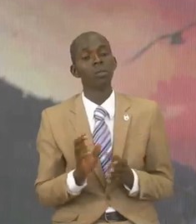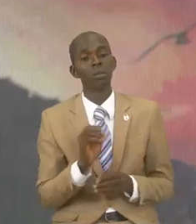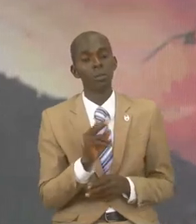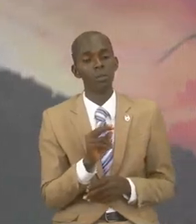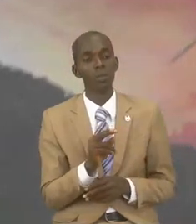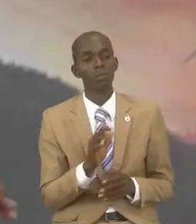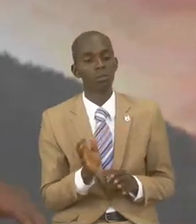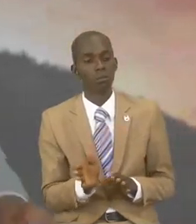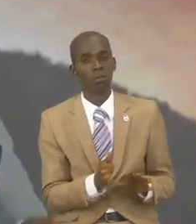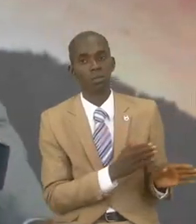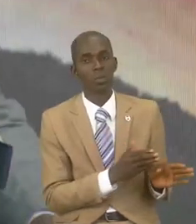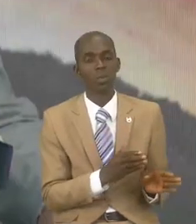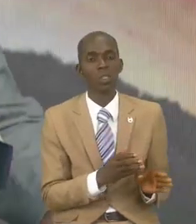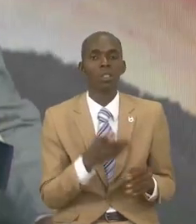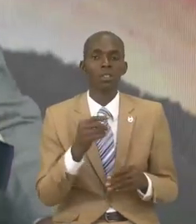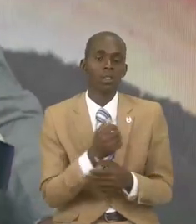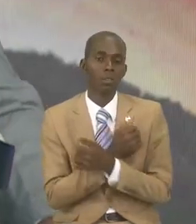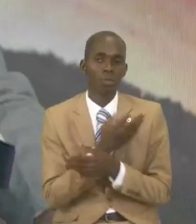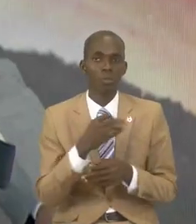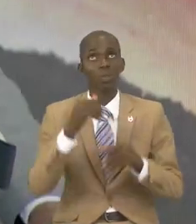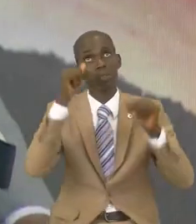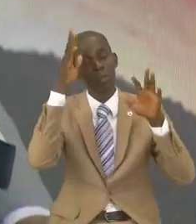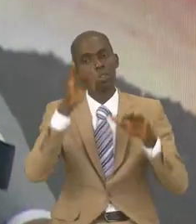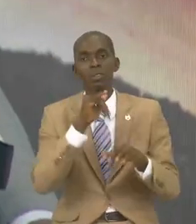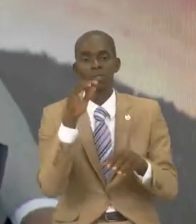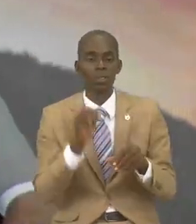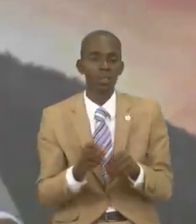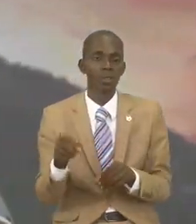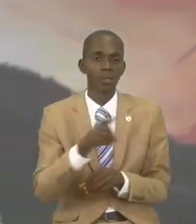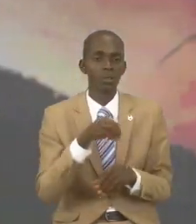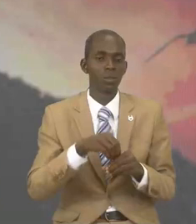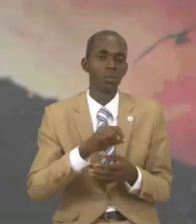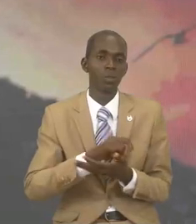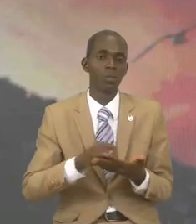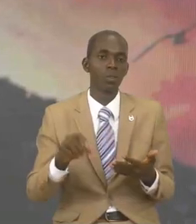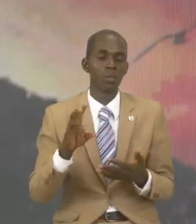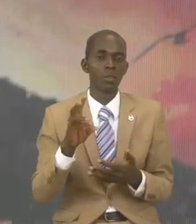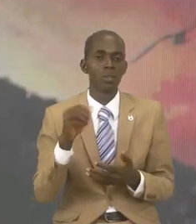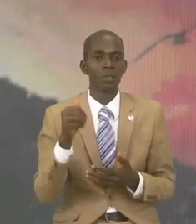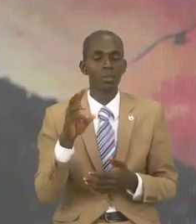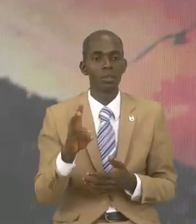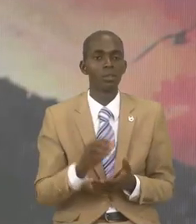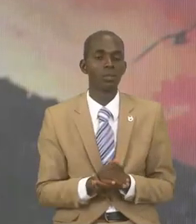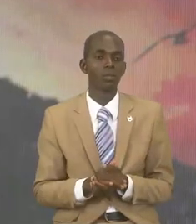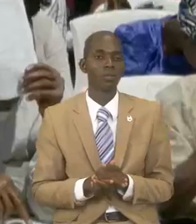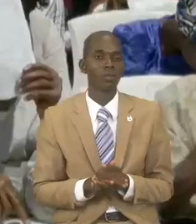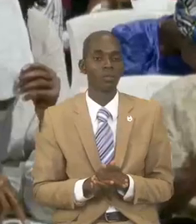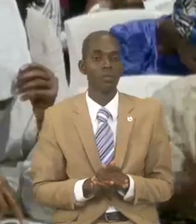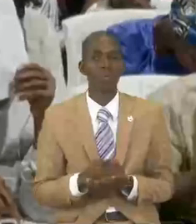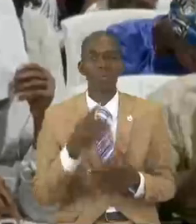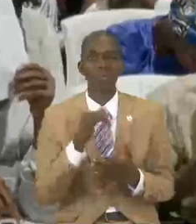dépenser pour la chose là, ça. L'amour du Père n'est point en lui. Verset 16. Il nous dit,